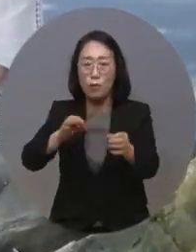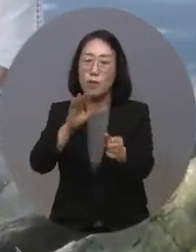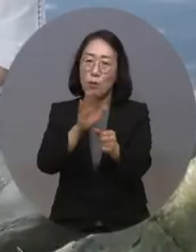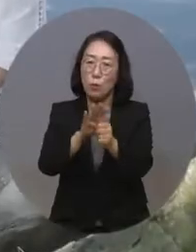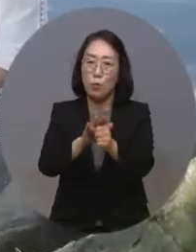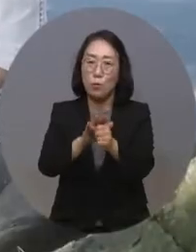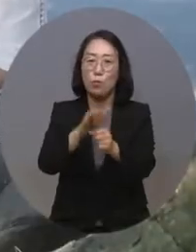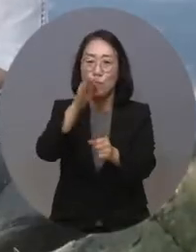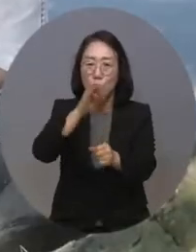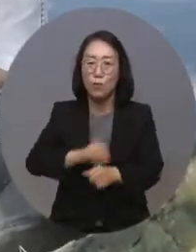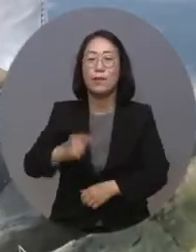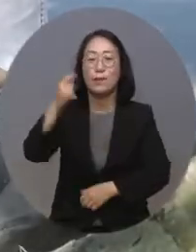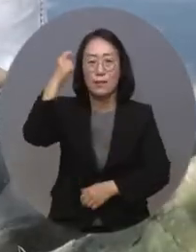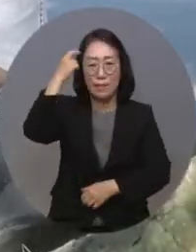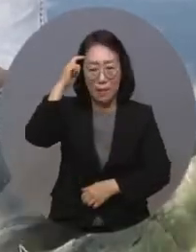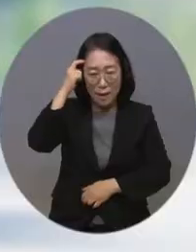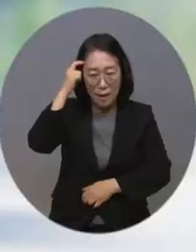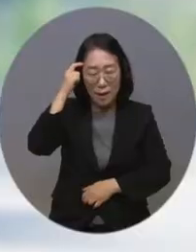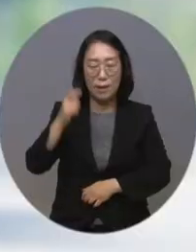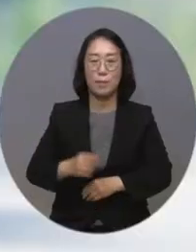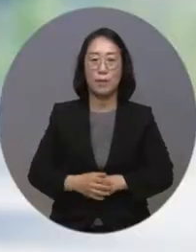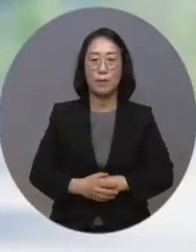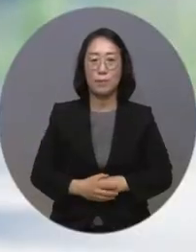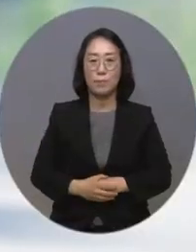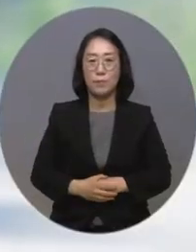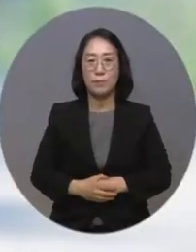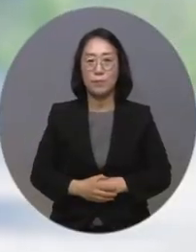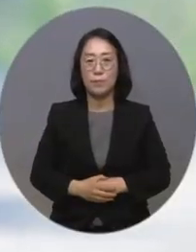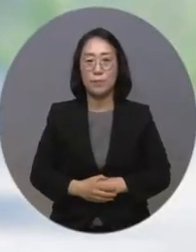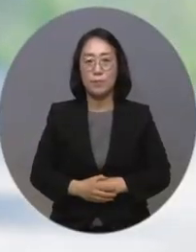있습니다 복지 탭이 전북 방송 장유진 입니다